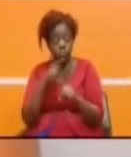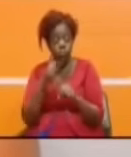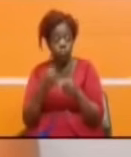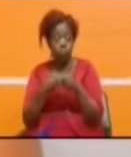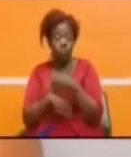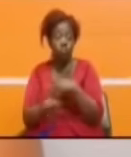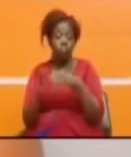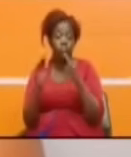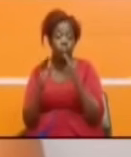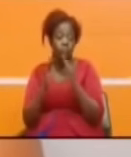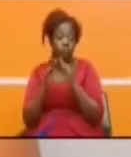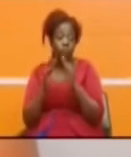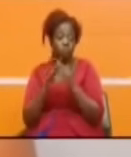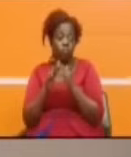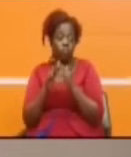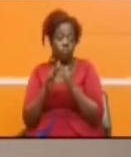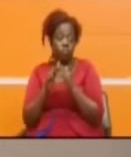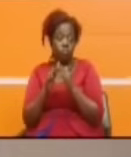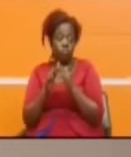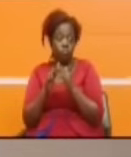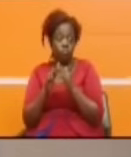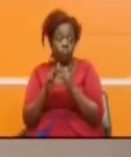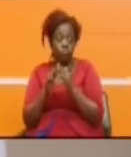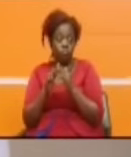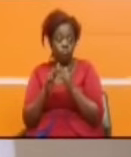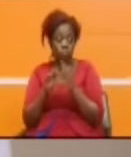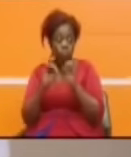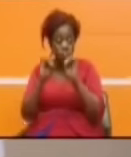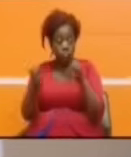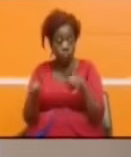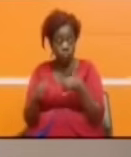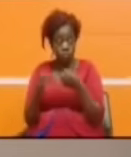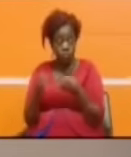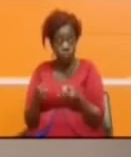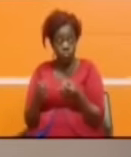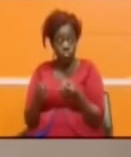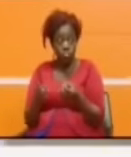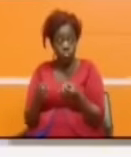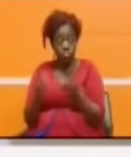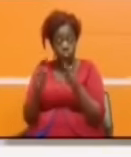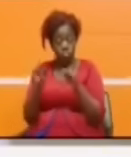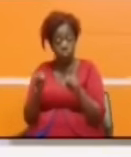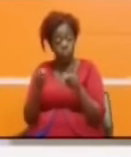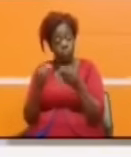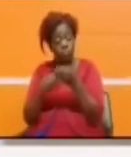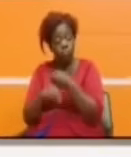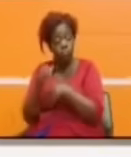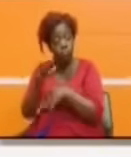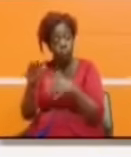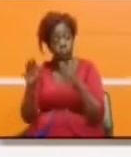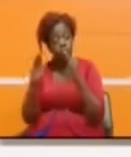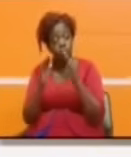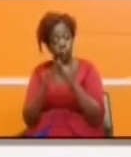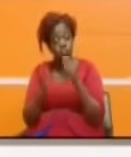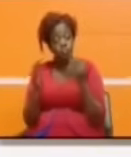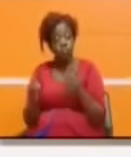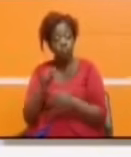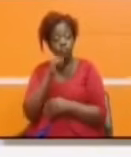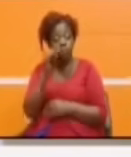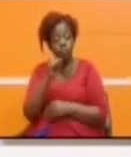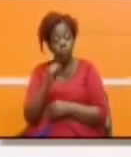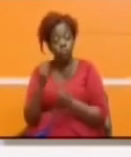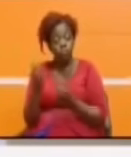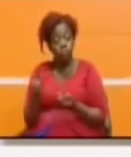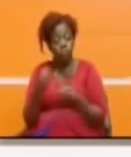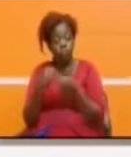ki kitaasibwa kitya. Twagezaako nnyo okuyimirirawo okumulemesa okutunda amakaaga nga nti olomuzanje mukulu okuze okaddiye kati